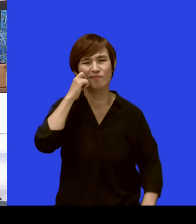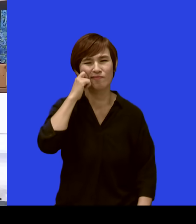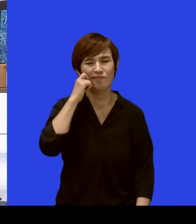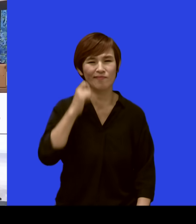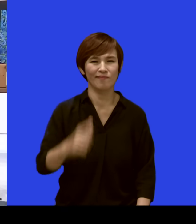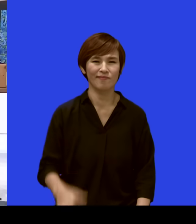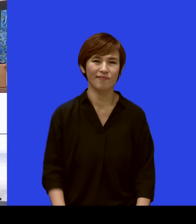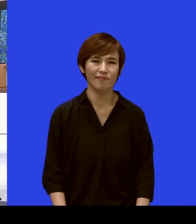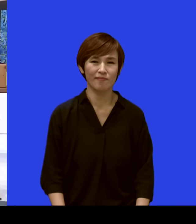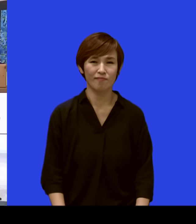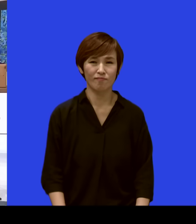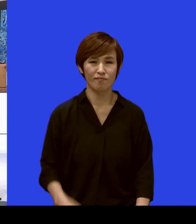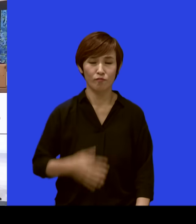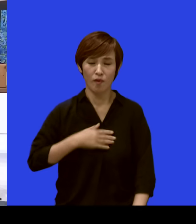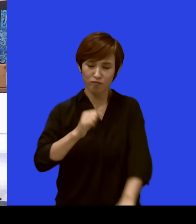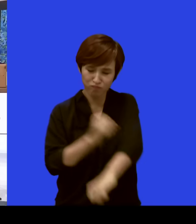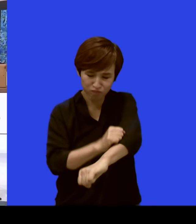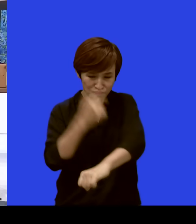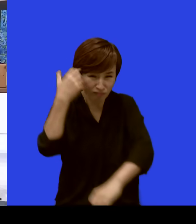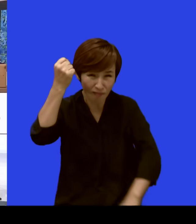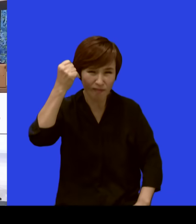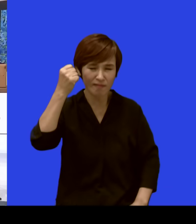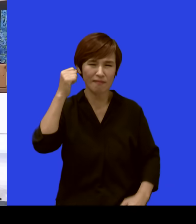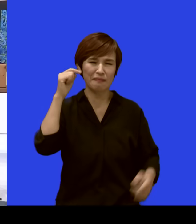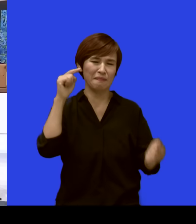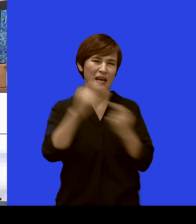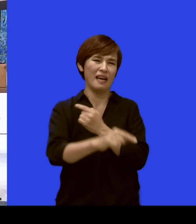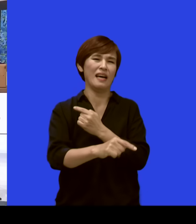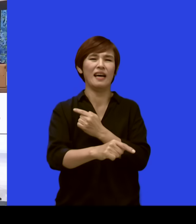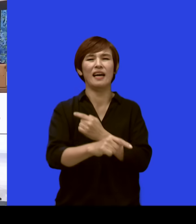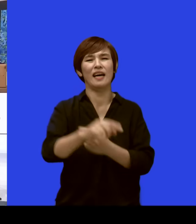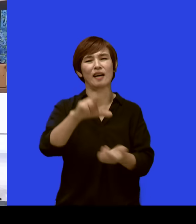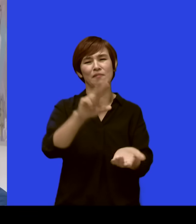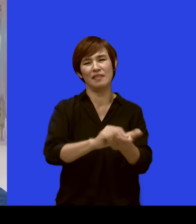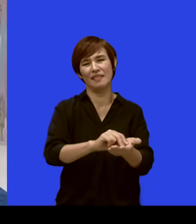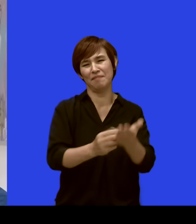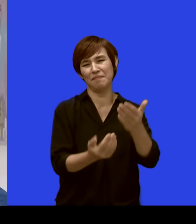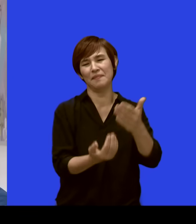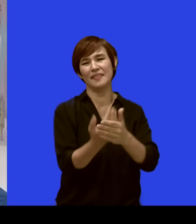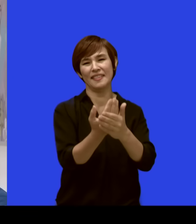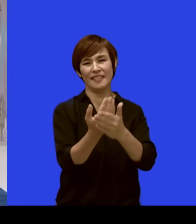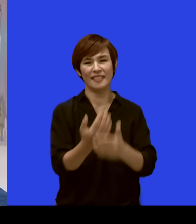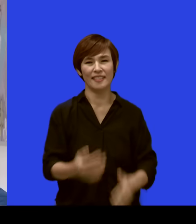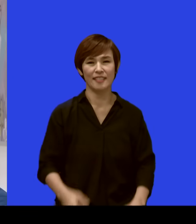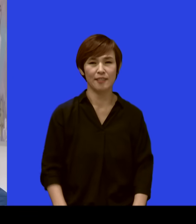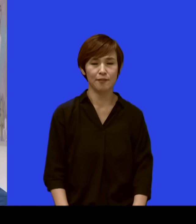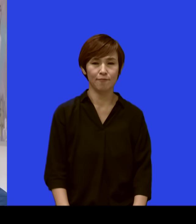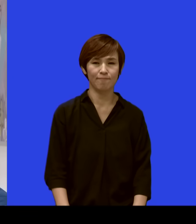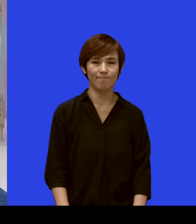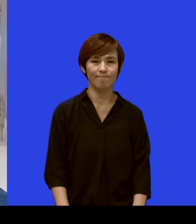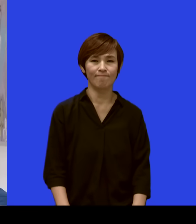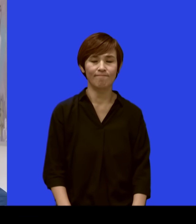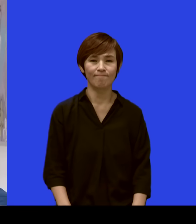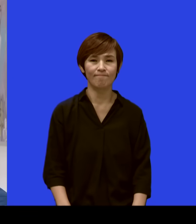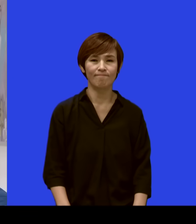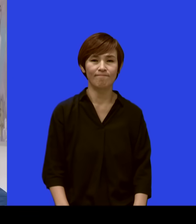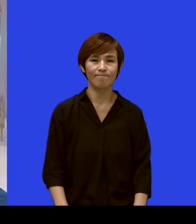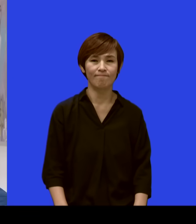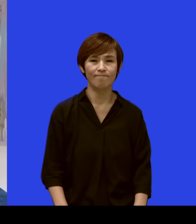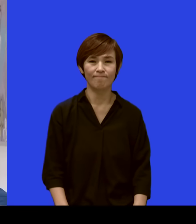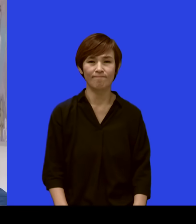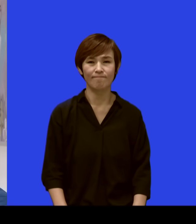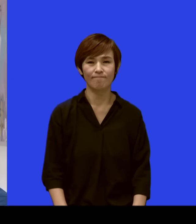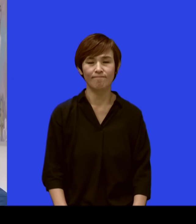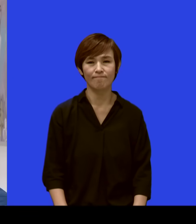거죠. 나는 잘하는 줄 알았는데 만지면은 더 문제가 커지고. 그래서 결과적으로는